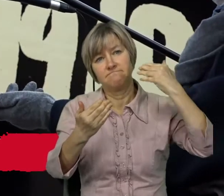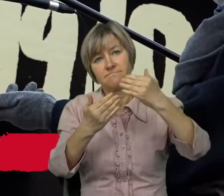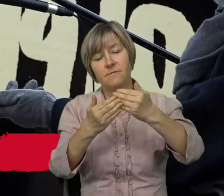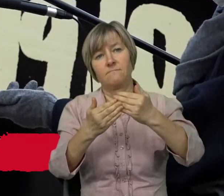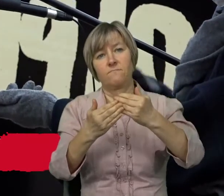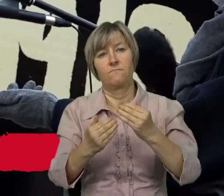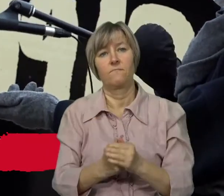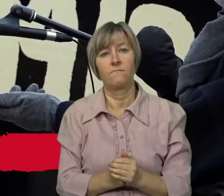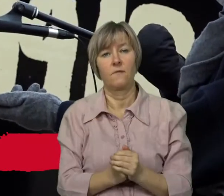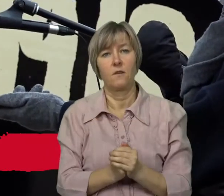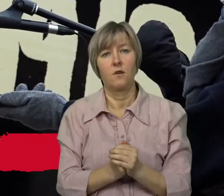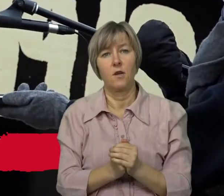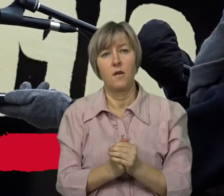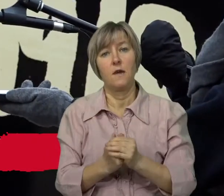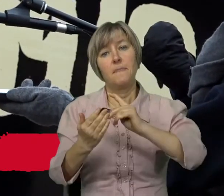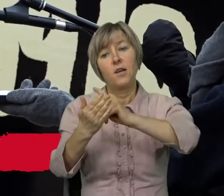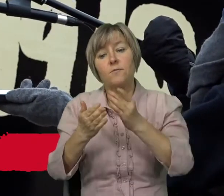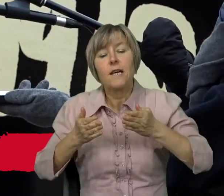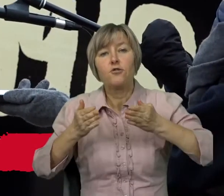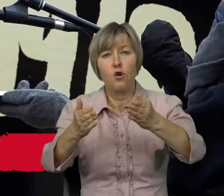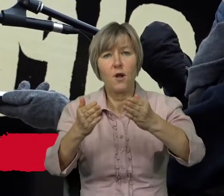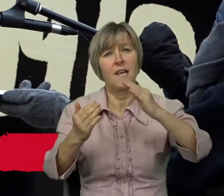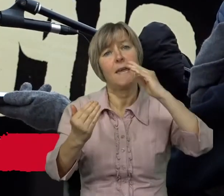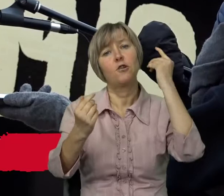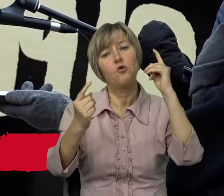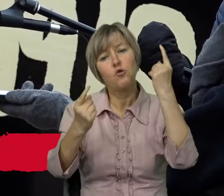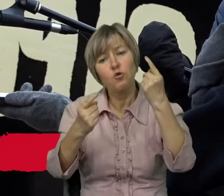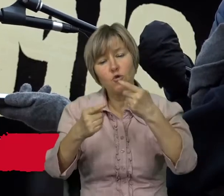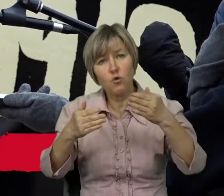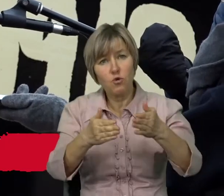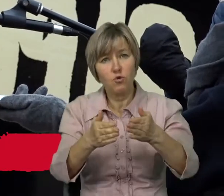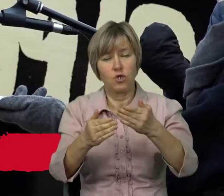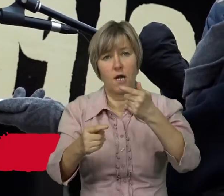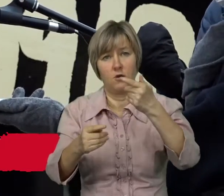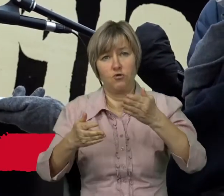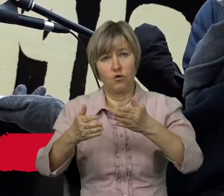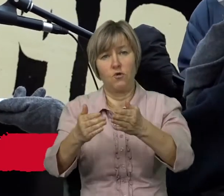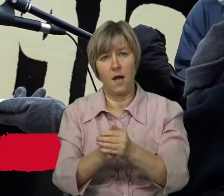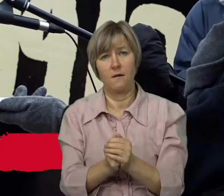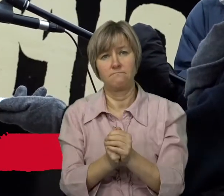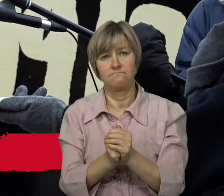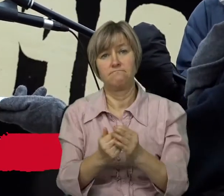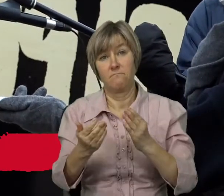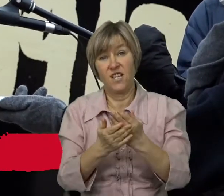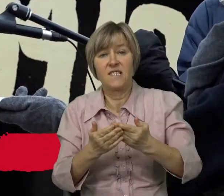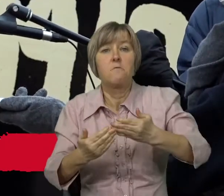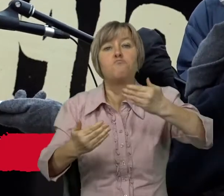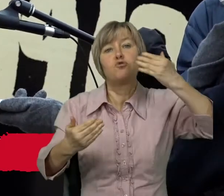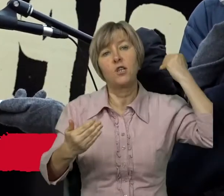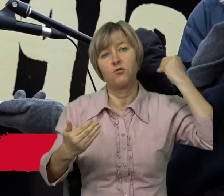i najkrótsza ku przyszłości prowadzi przez przeszłość. Co miał na myśli?